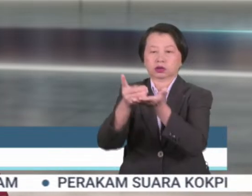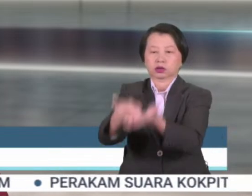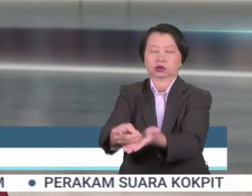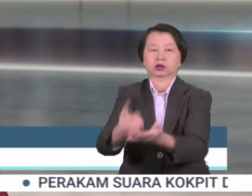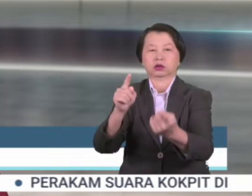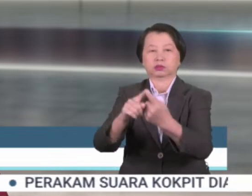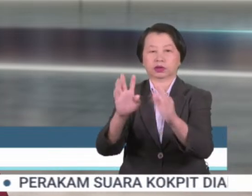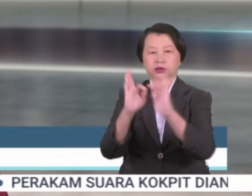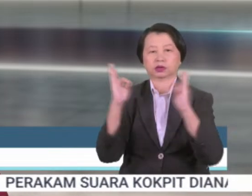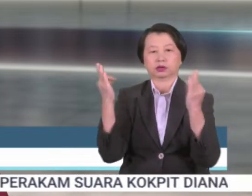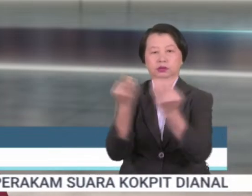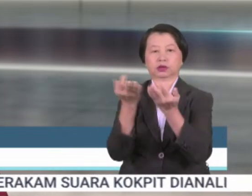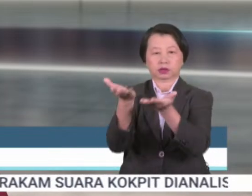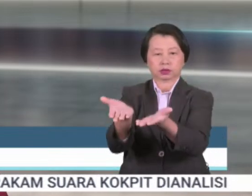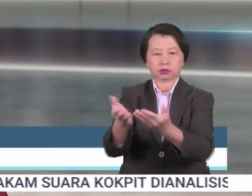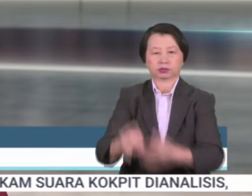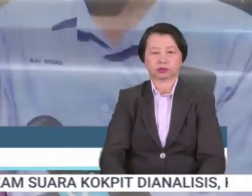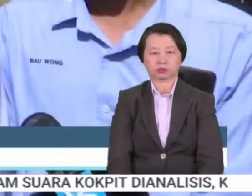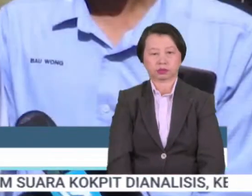kepada keluarga